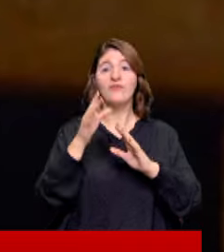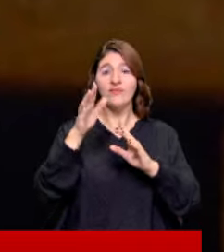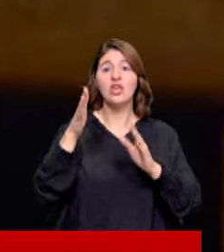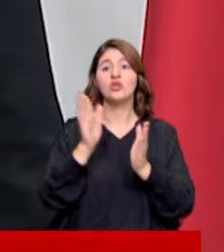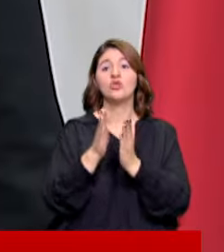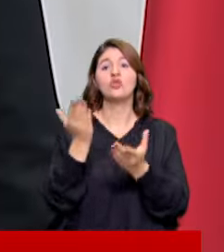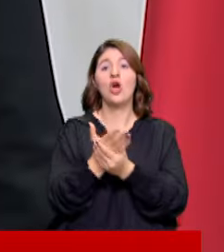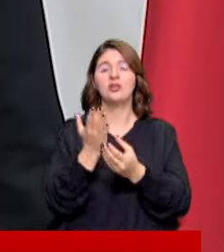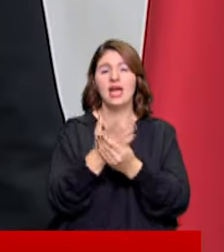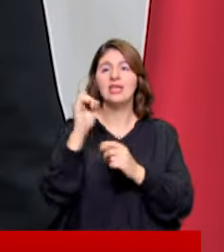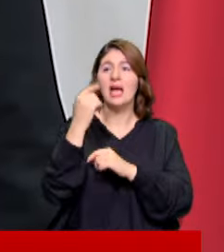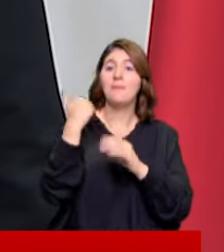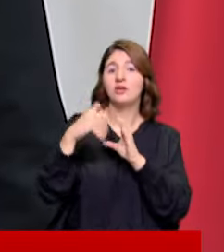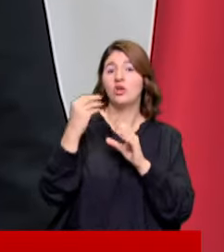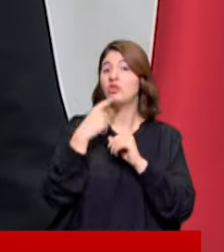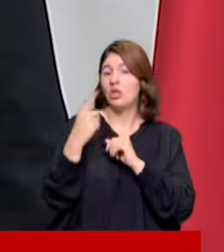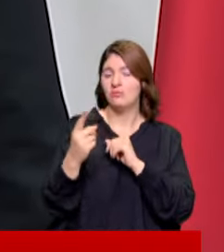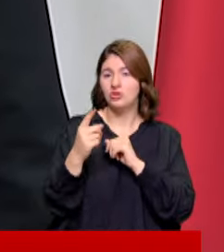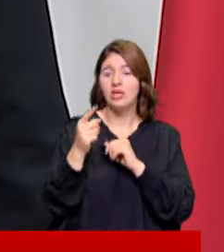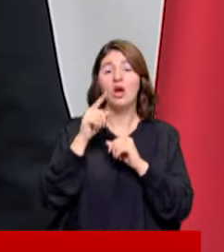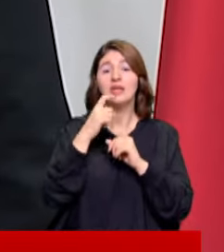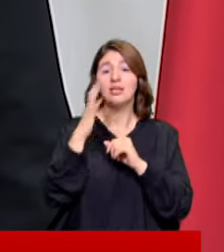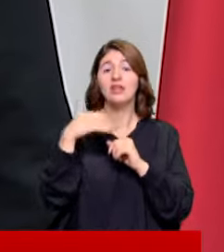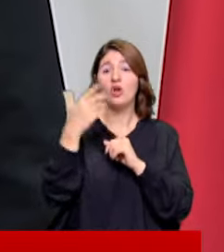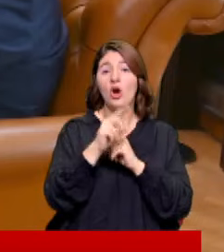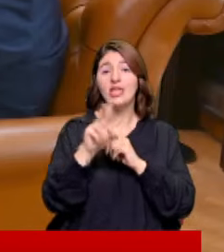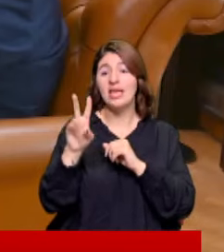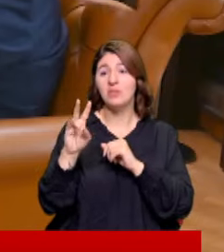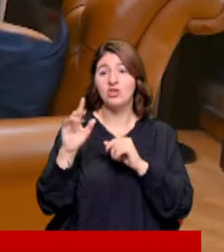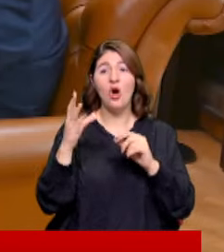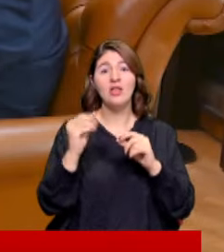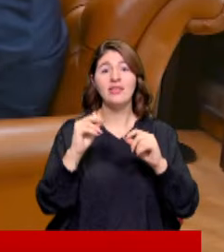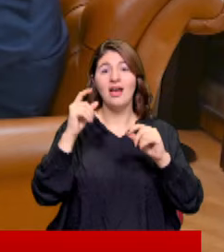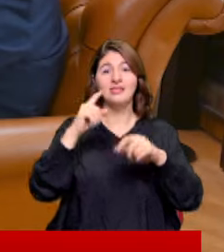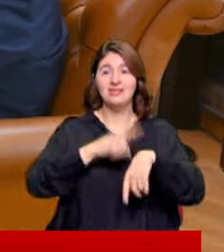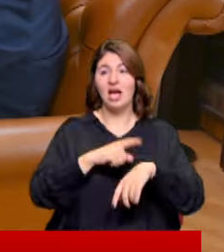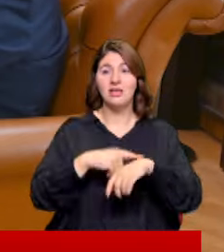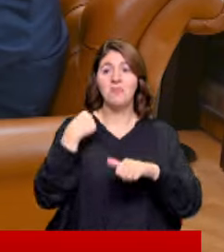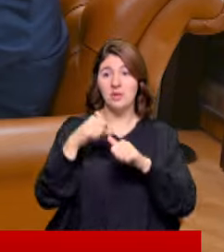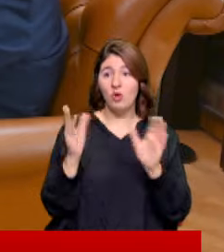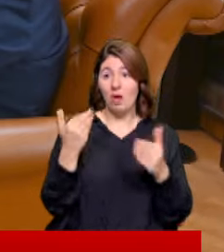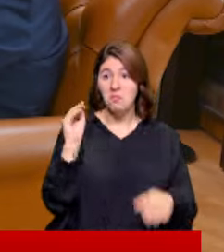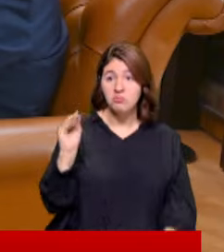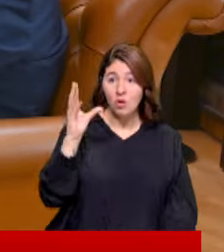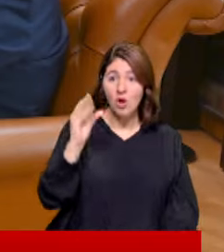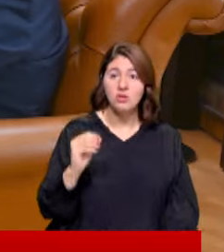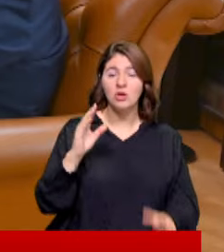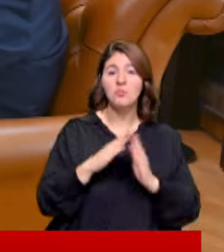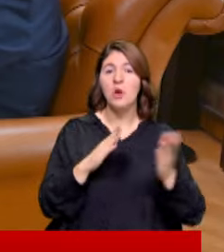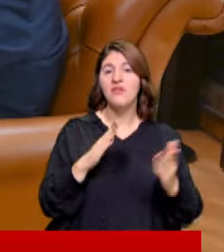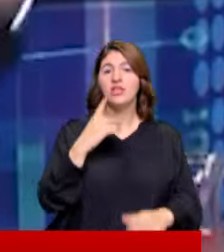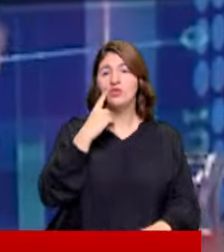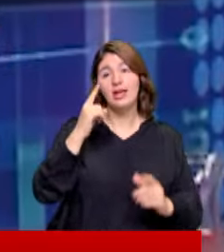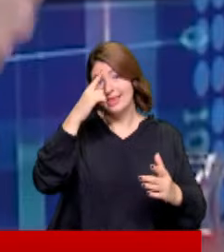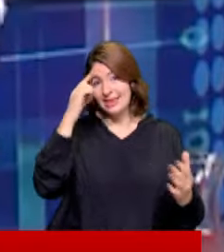iktidara mesaj olarak yorumlanmıştı. Yıllar sonra 17-25'e ayarlı saatin yeniden MHP liderinin odasında olması muhalefete göre